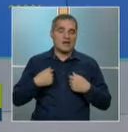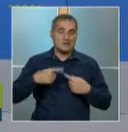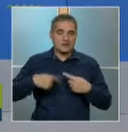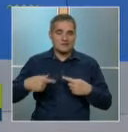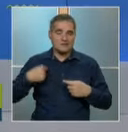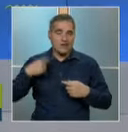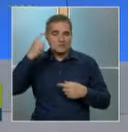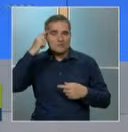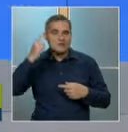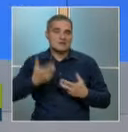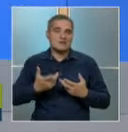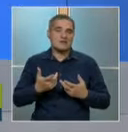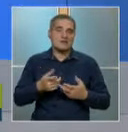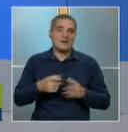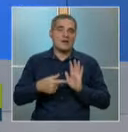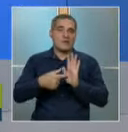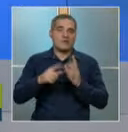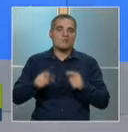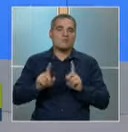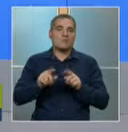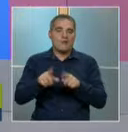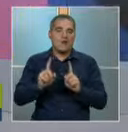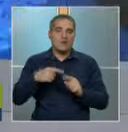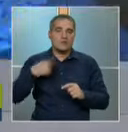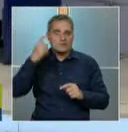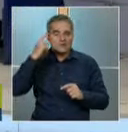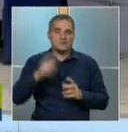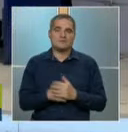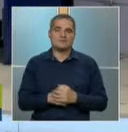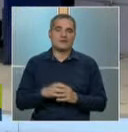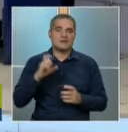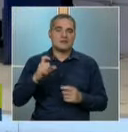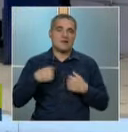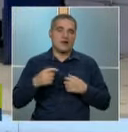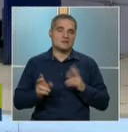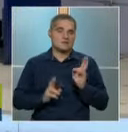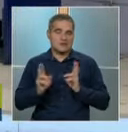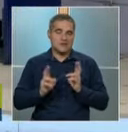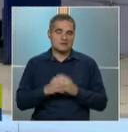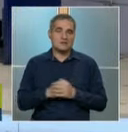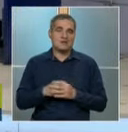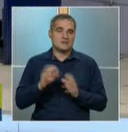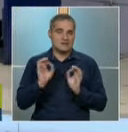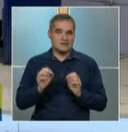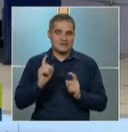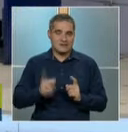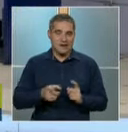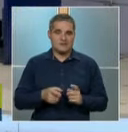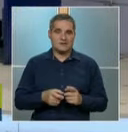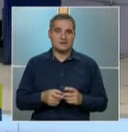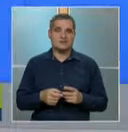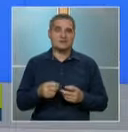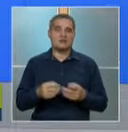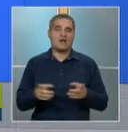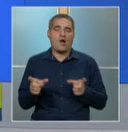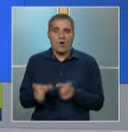нашето мислене и да изразим всъщност това, което мислим. Самуил? Всъщност съм съгласен. Смятам, че наистина трябва да се